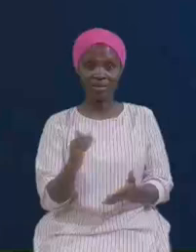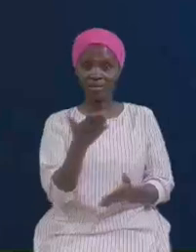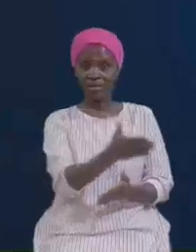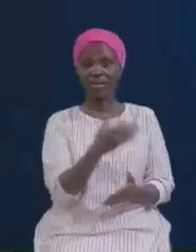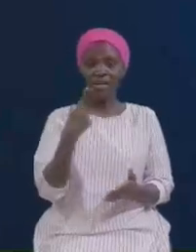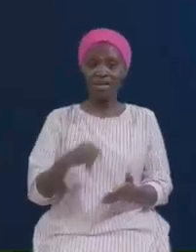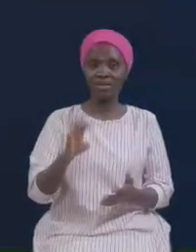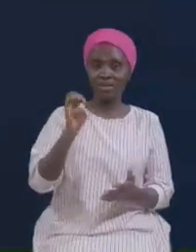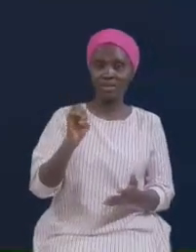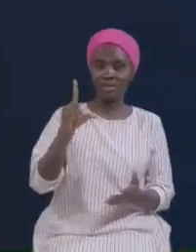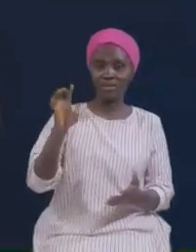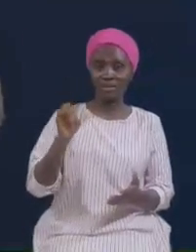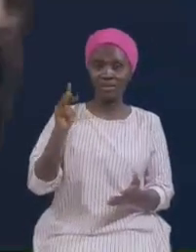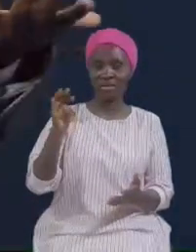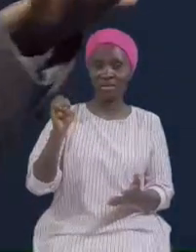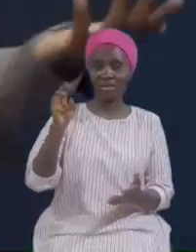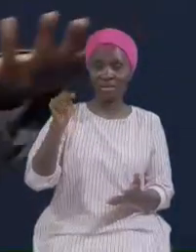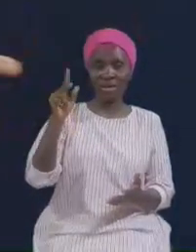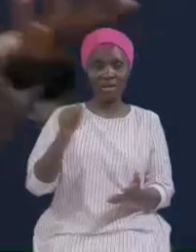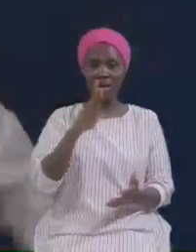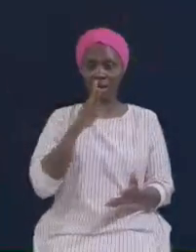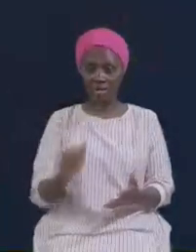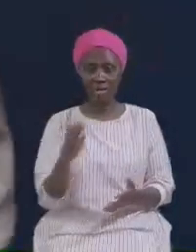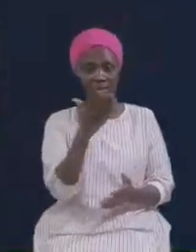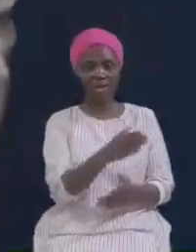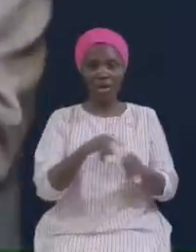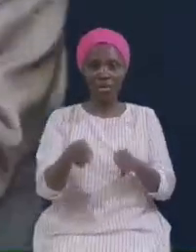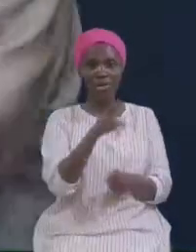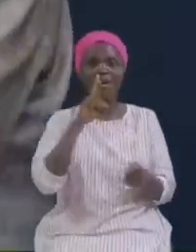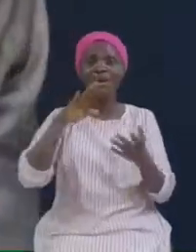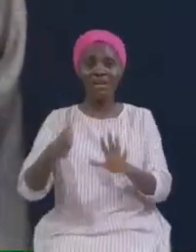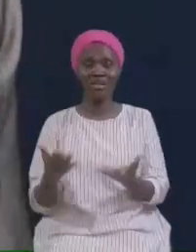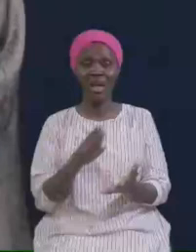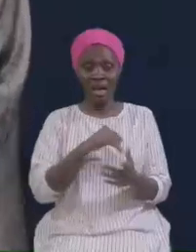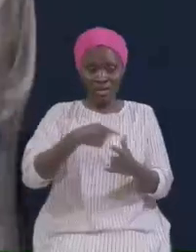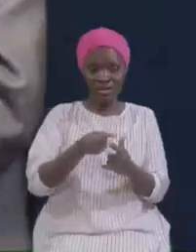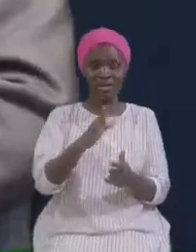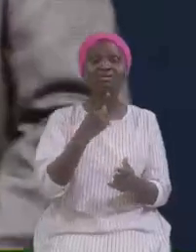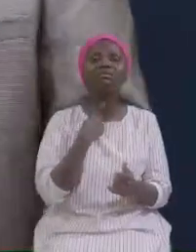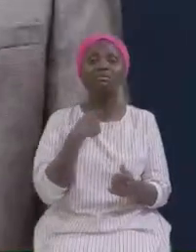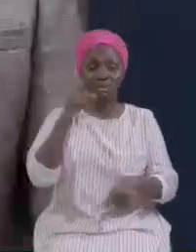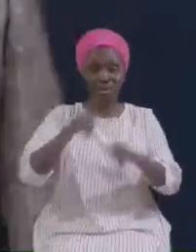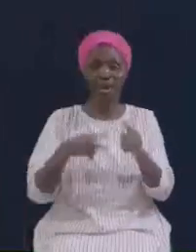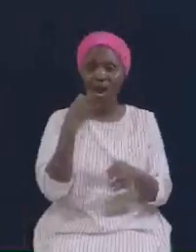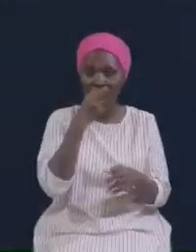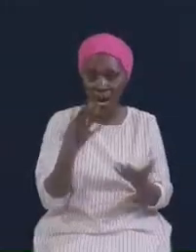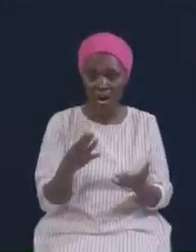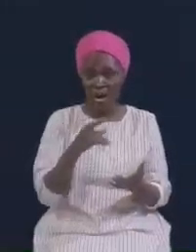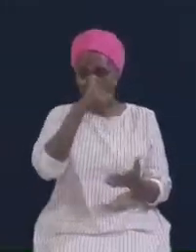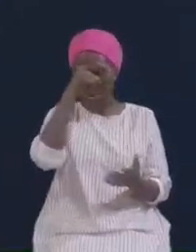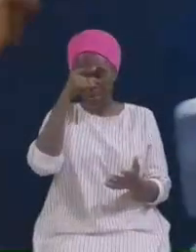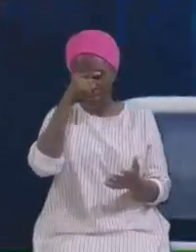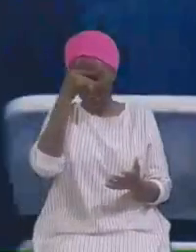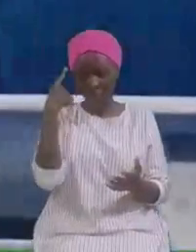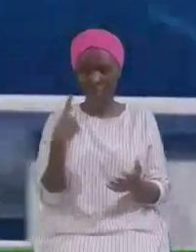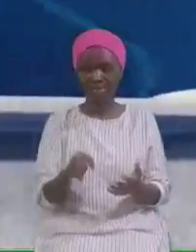Les éléments sont encore là, mais tout est mort. Et ta gorge, tu n'arrives même plus à parler parce que la corde